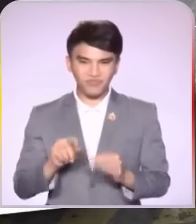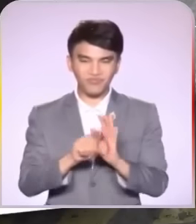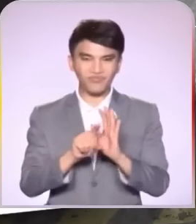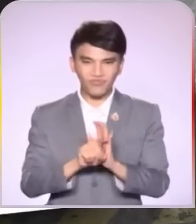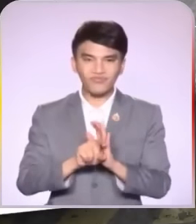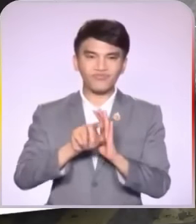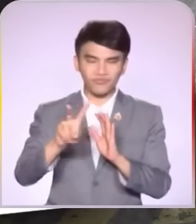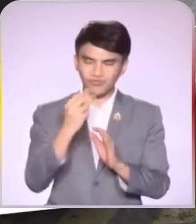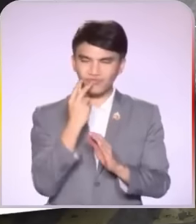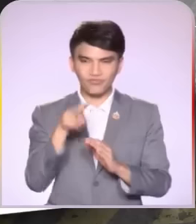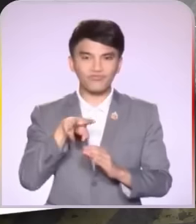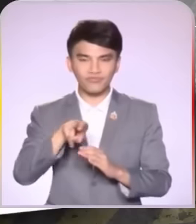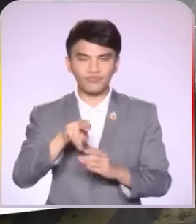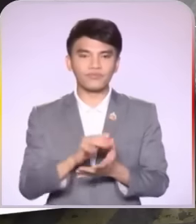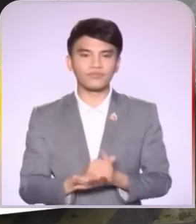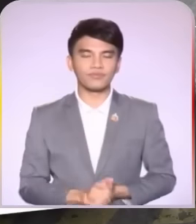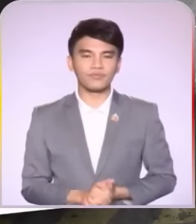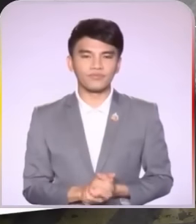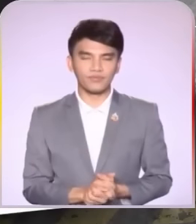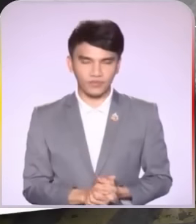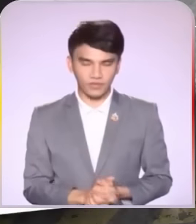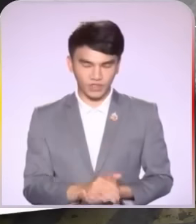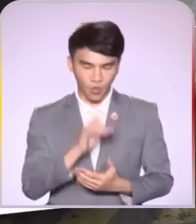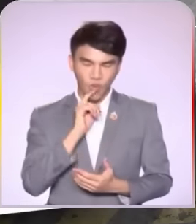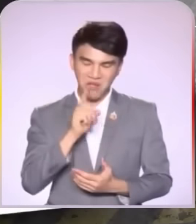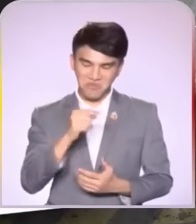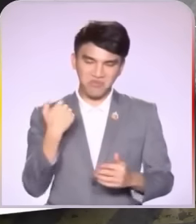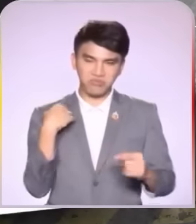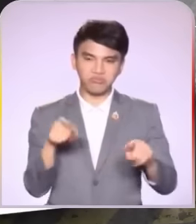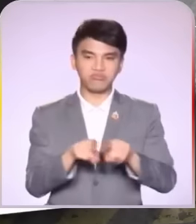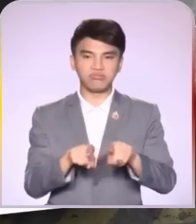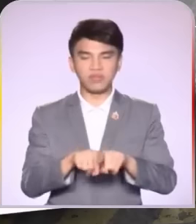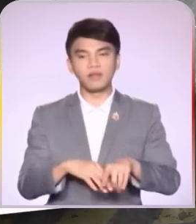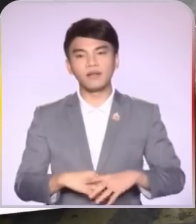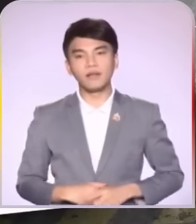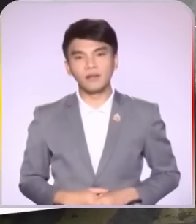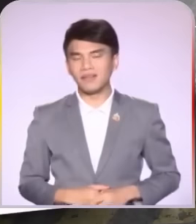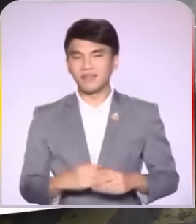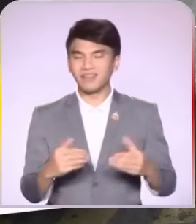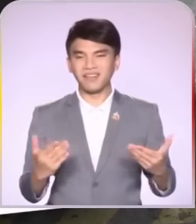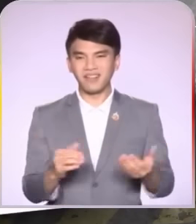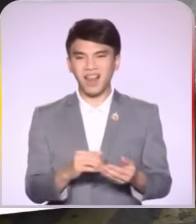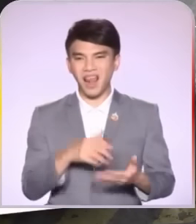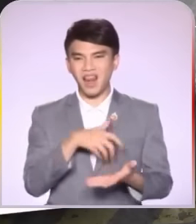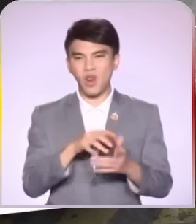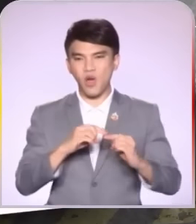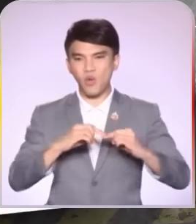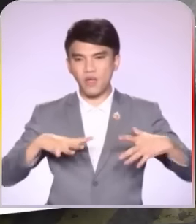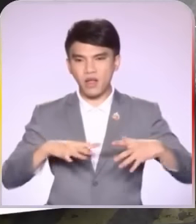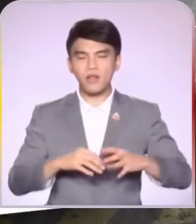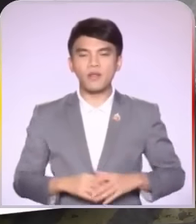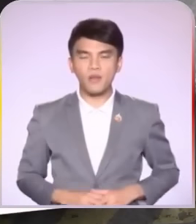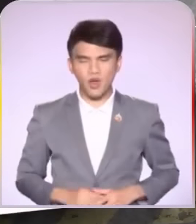ครั้งแล้วมีการมองหน้าแฟนของเธ อ แล้วตะโกนด่าด้วยนะครับเขาพูดอย่างนี้เขาอ้างอย่างนี้มันหนังคนละม้วนแล้วนะ เมื่อกี้ฝั่งนู้นก็บ